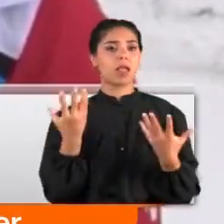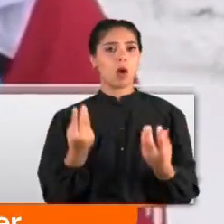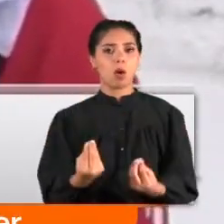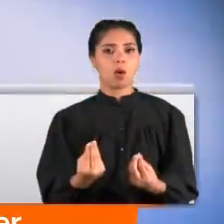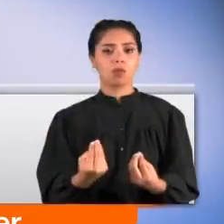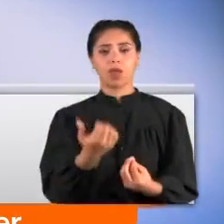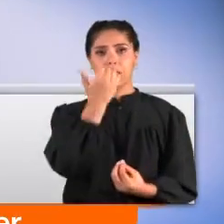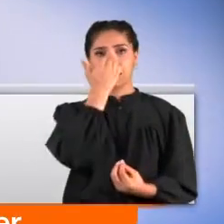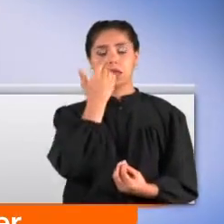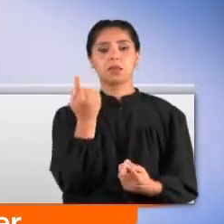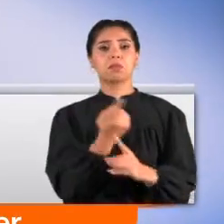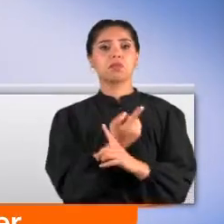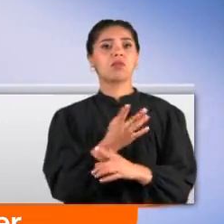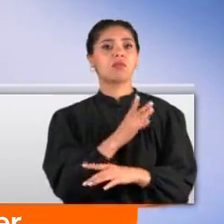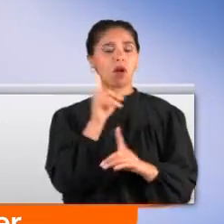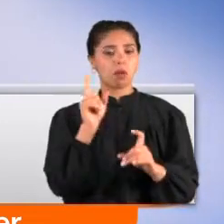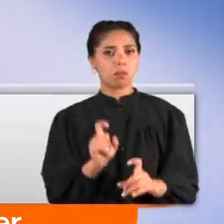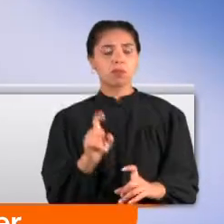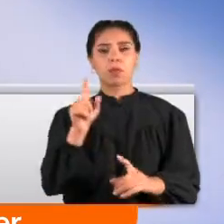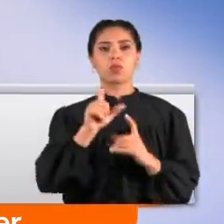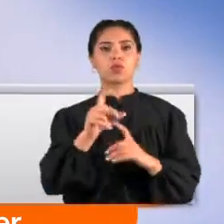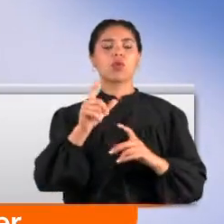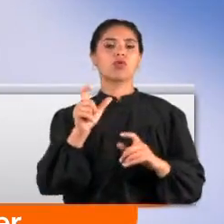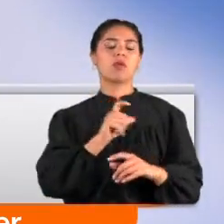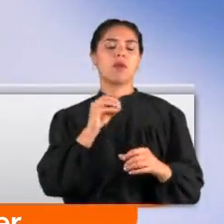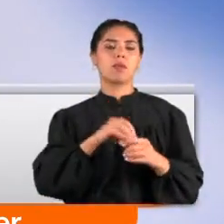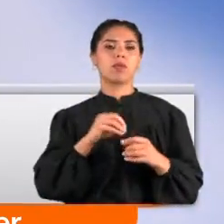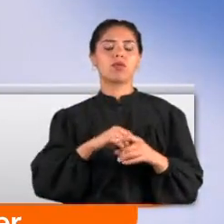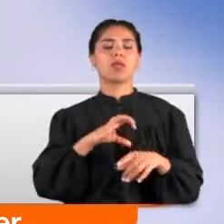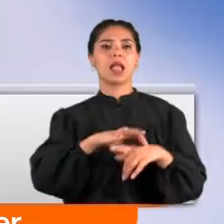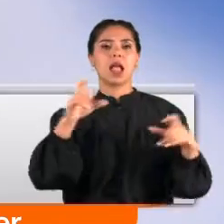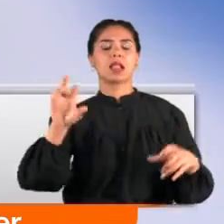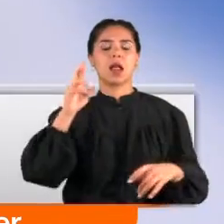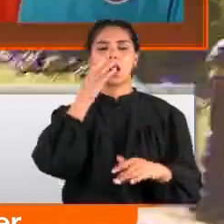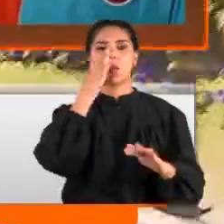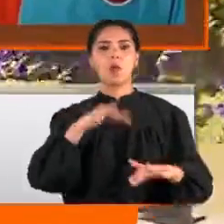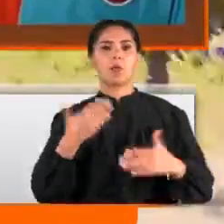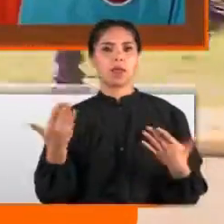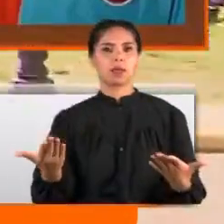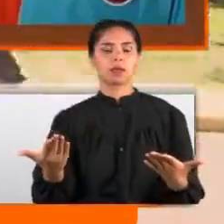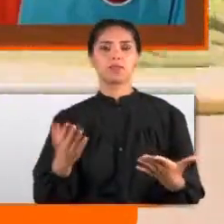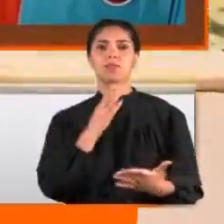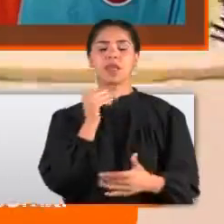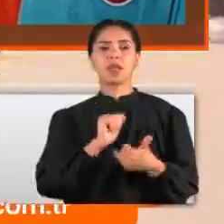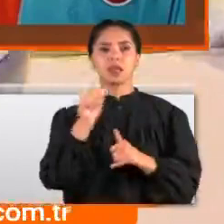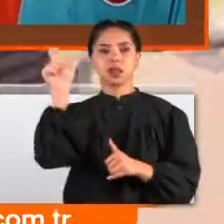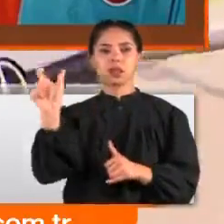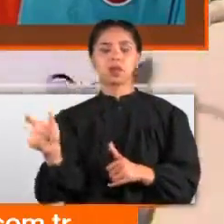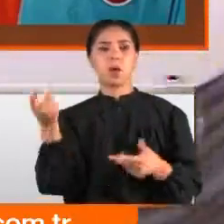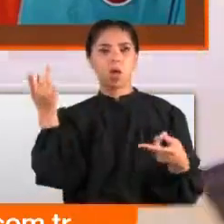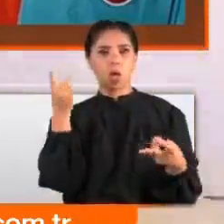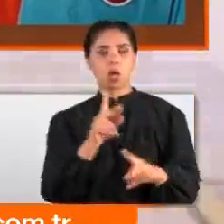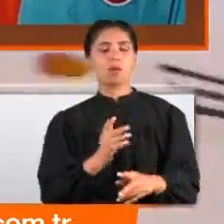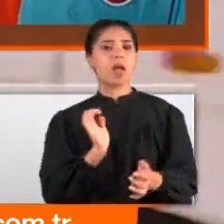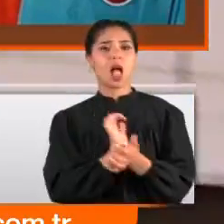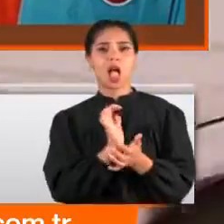oldu? Kanında bir ize rastlandı mı? Bu soruların yanıtı için Adli Tıp Kurumu'ndan gelecek rapor bekleniyor. Genç sporcunun ani ölümüyle